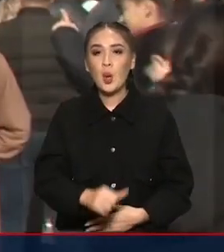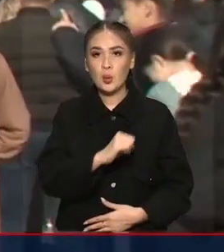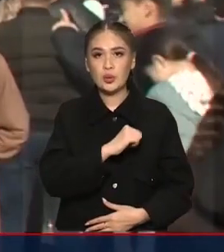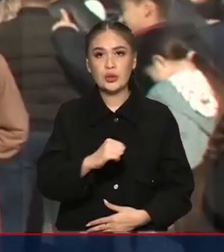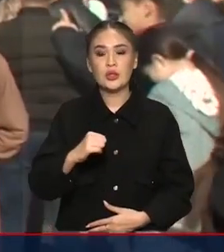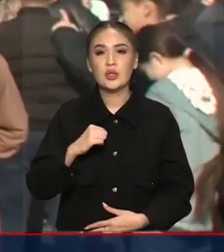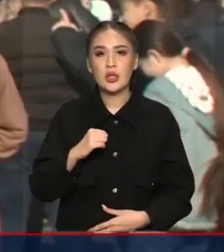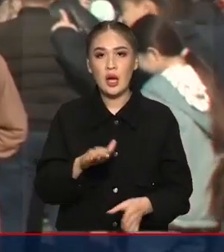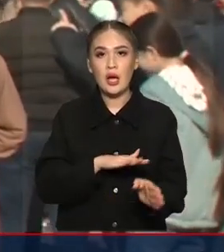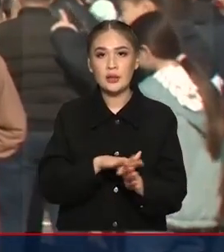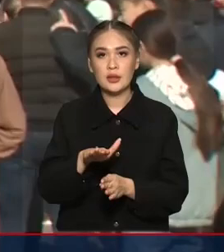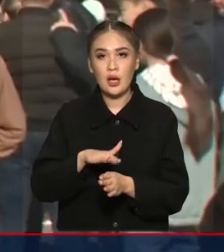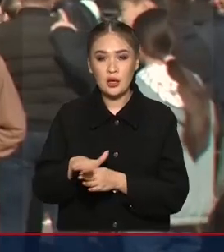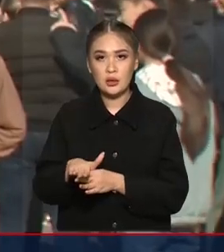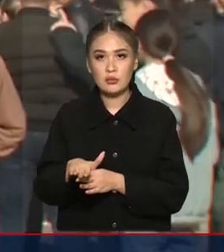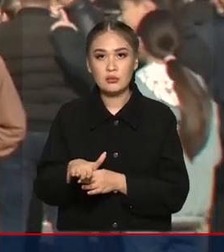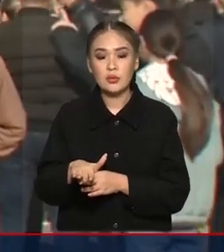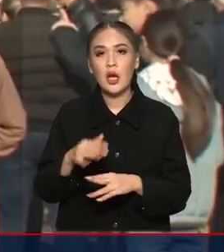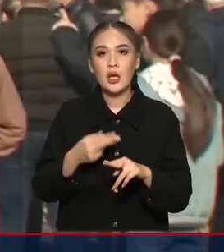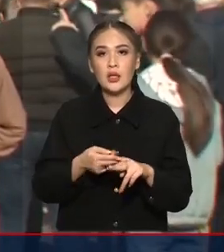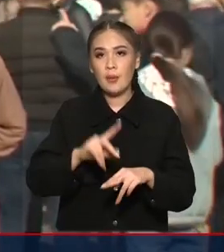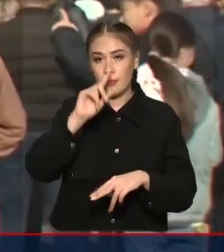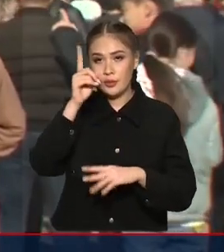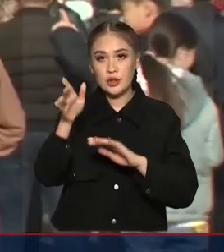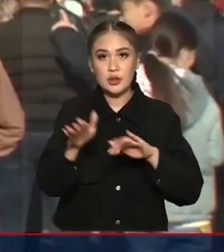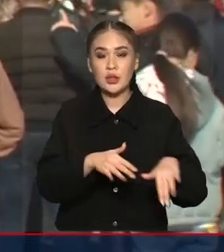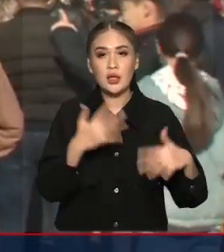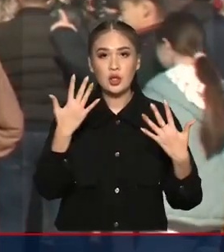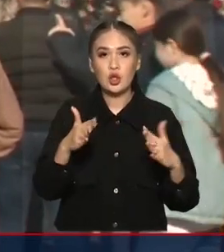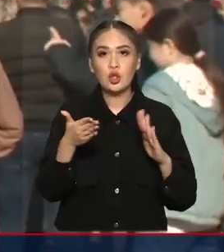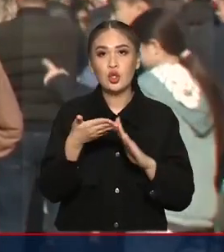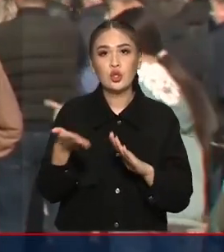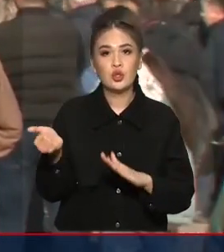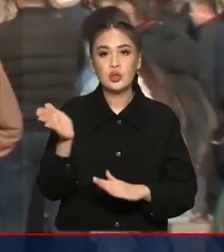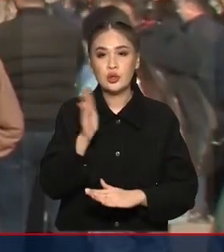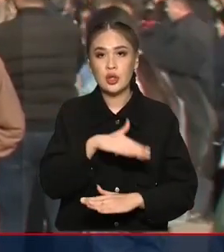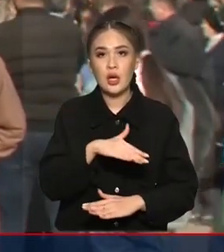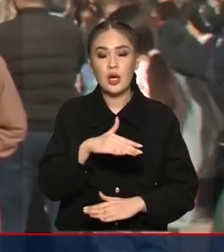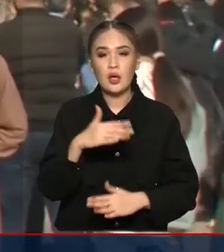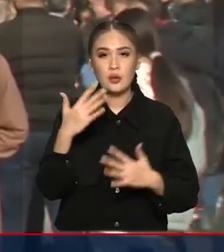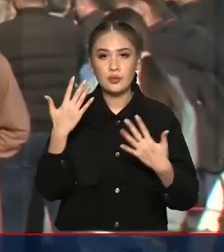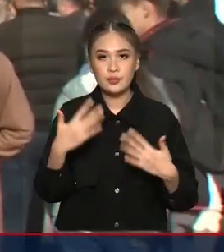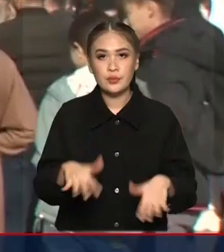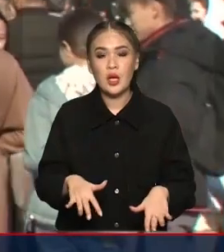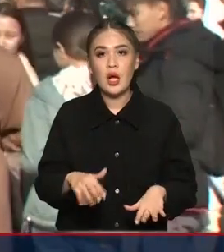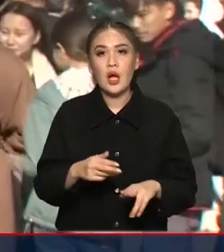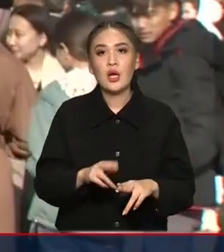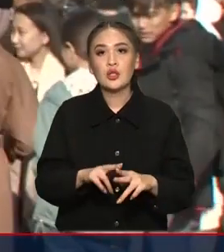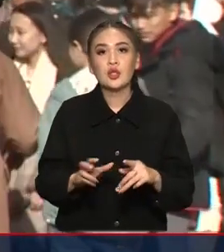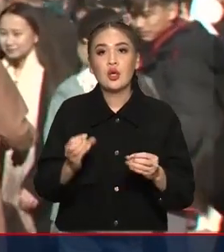өздерінің борыштарын атқарып, және бір жылдан кейін үйлеріне қайтарылады. Сонымен